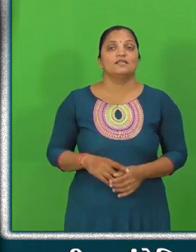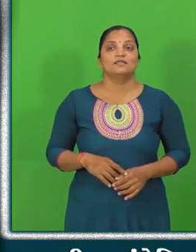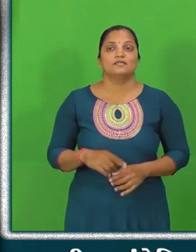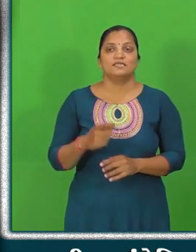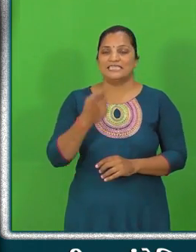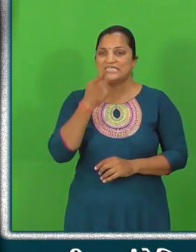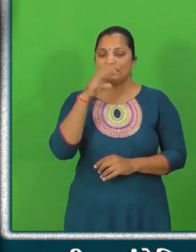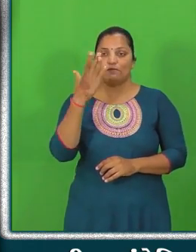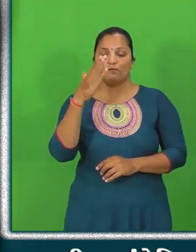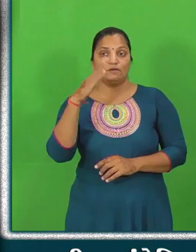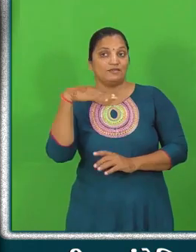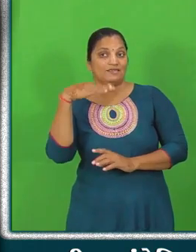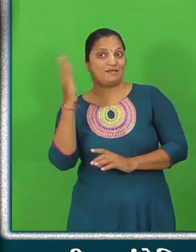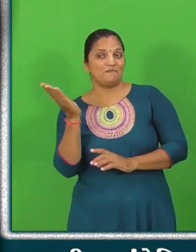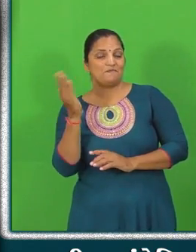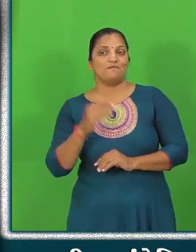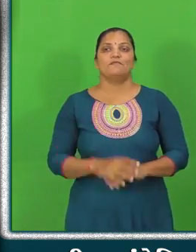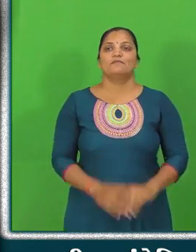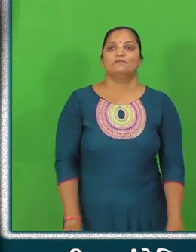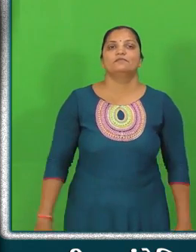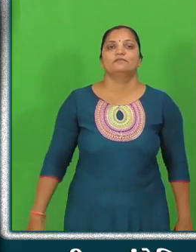અરીસાની પાછળ છે,